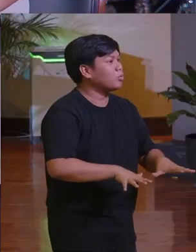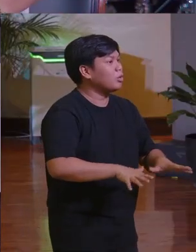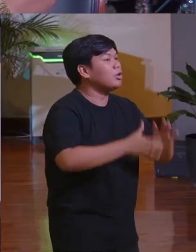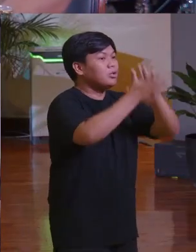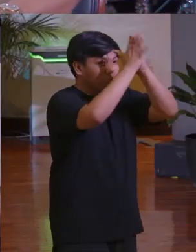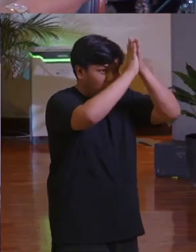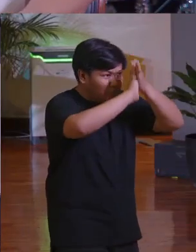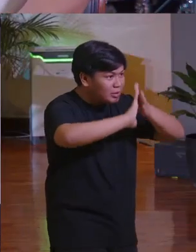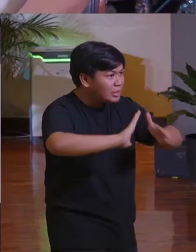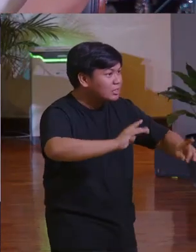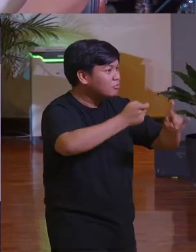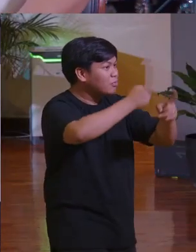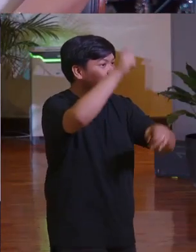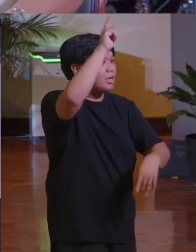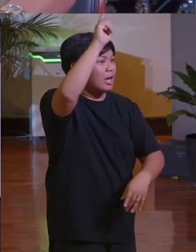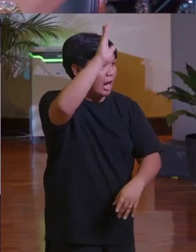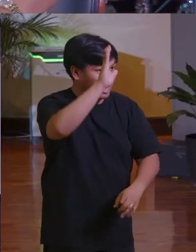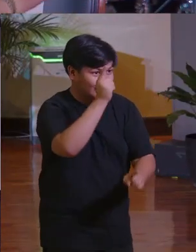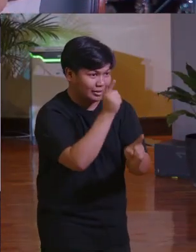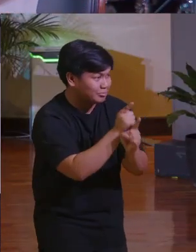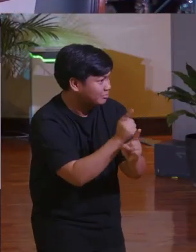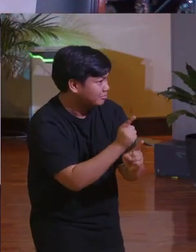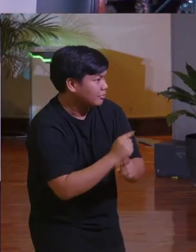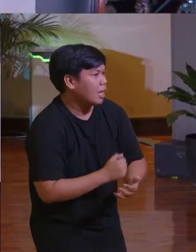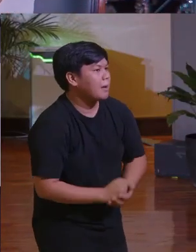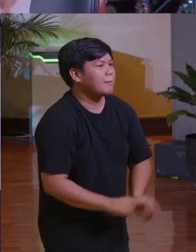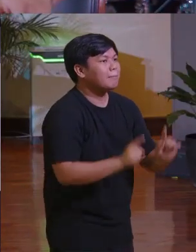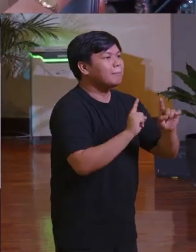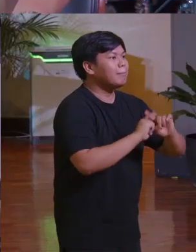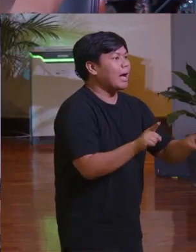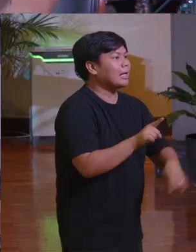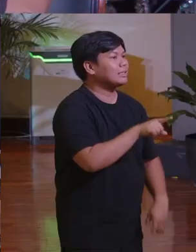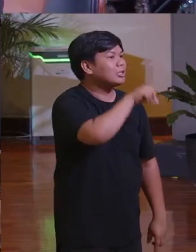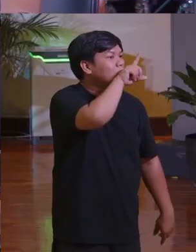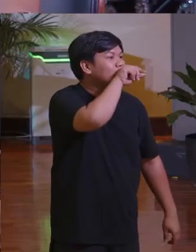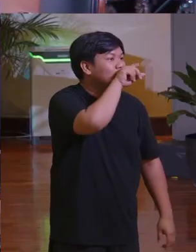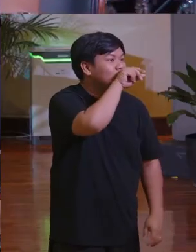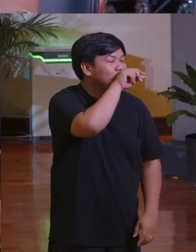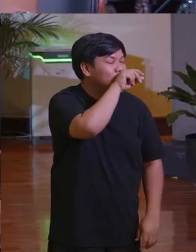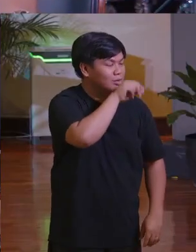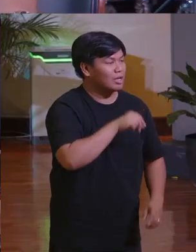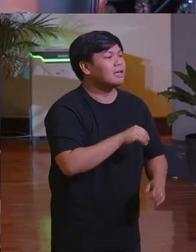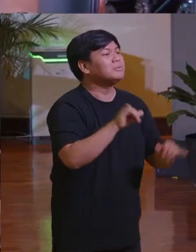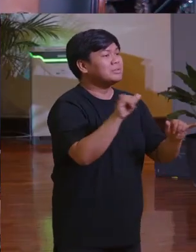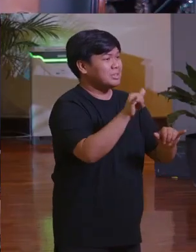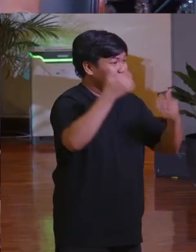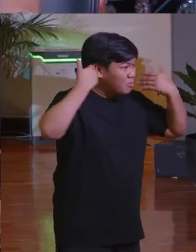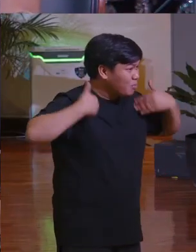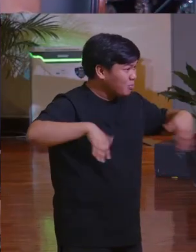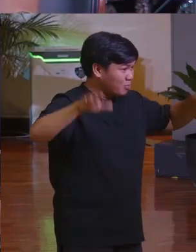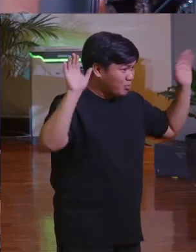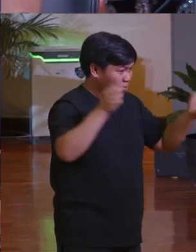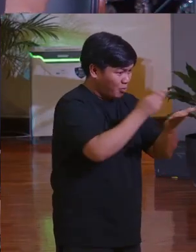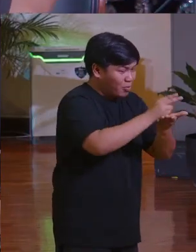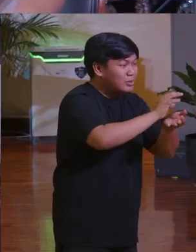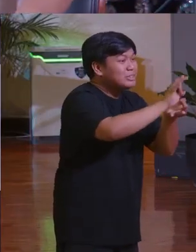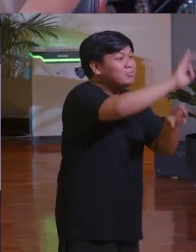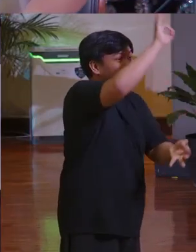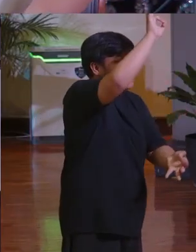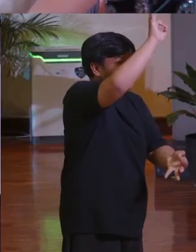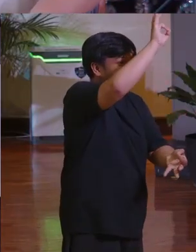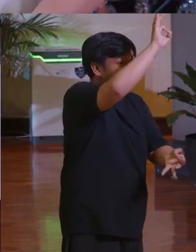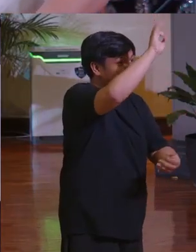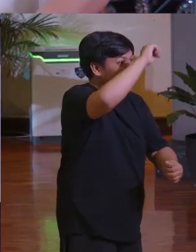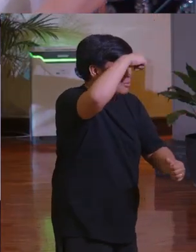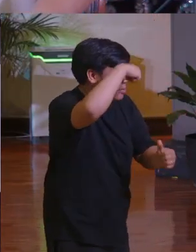dove. Ngunit ang dove din po ay naging sign ng Holy Spirit. Merong mga